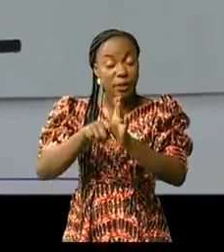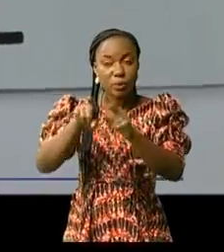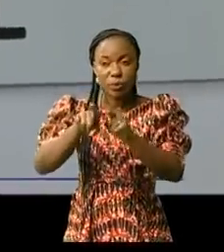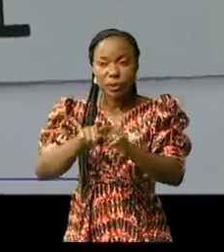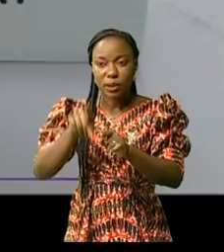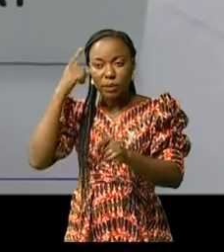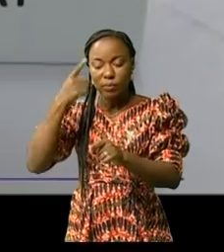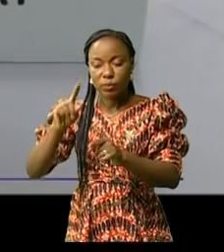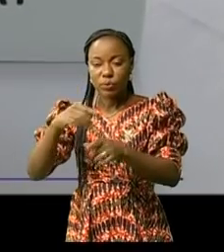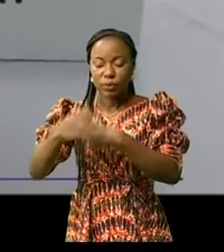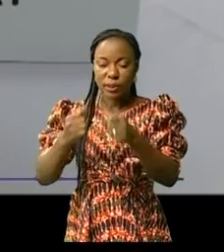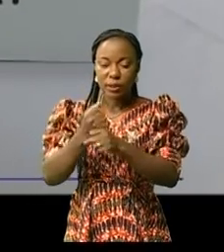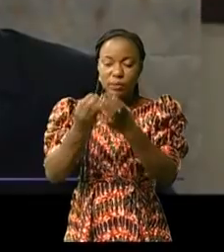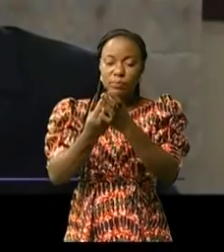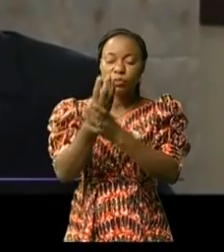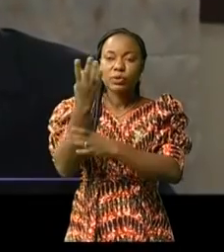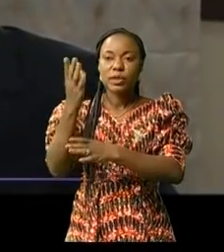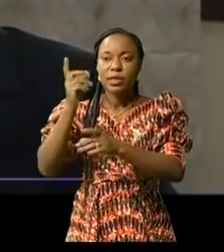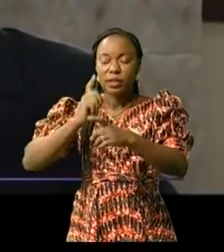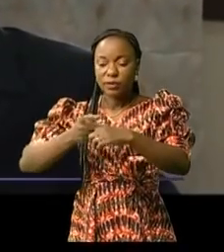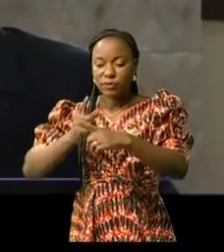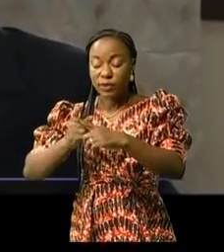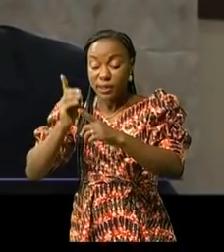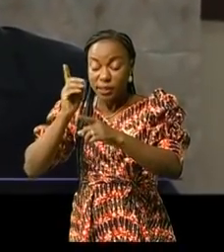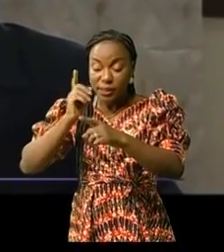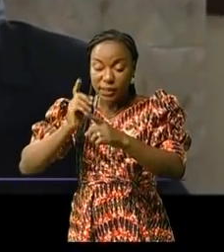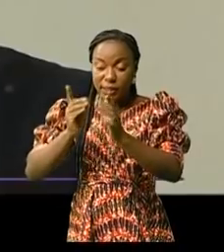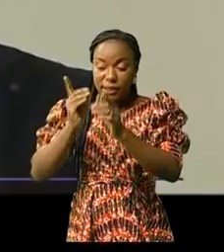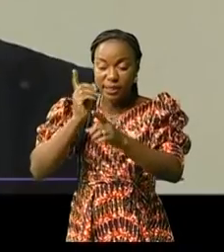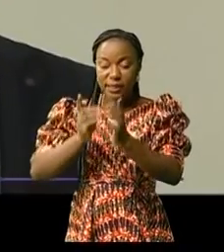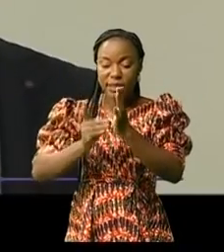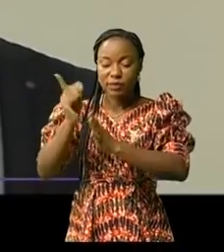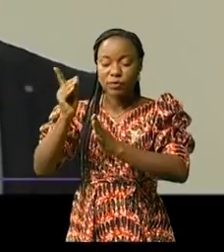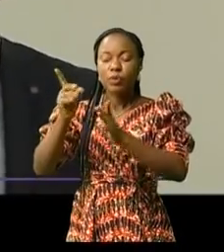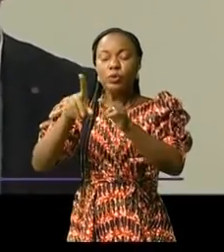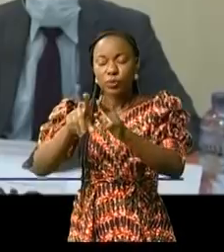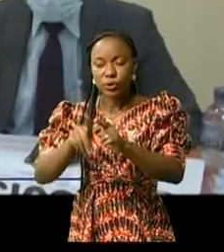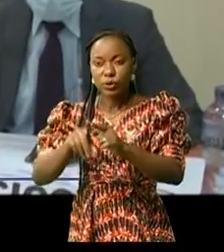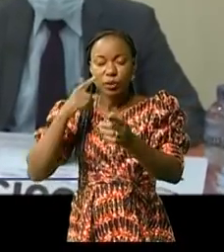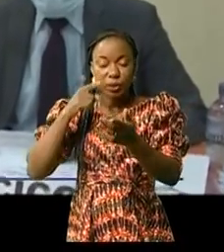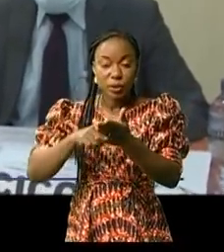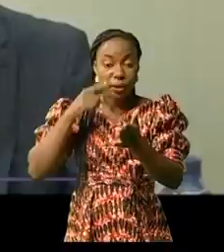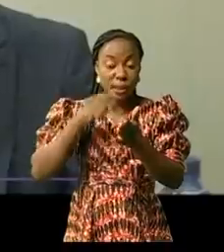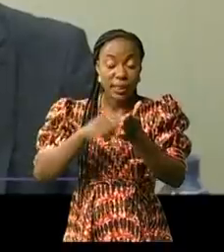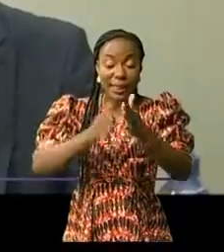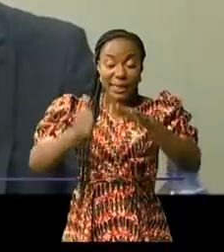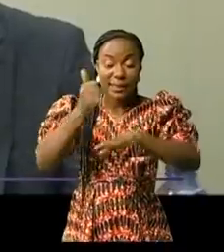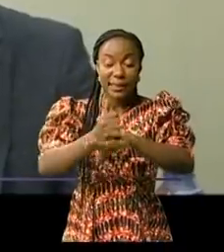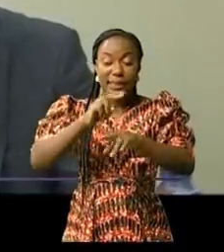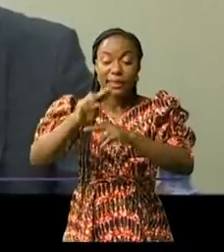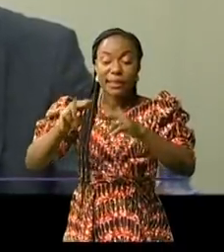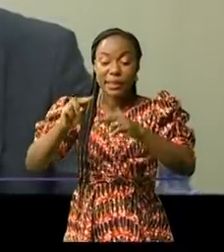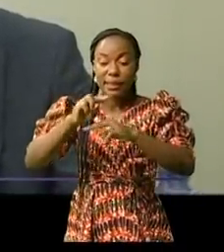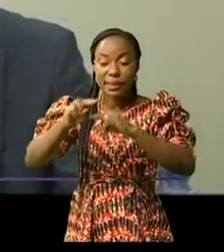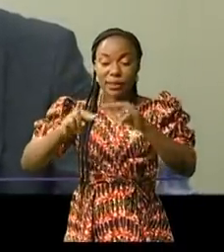des services des produits développés lesquelles démontrent des applications pratiques de l'observation c'est ta télé nationale donne une